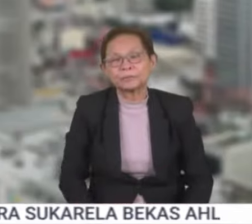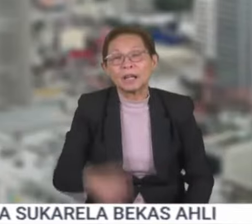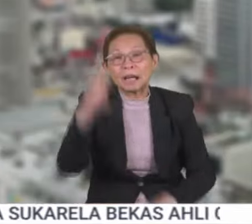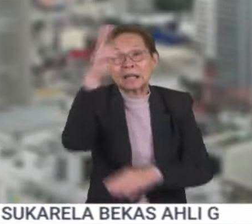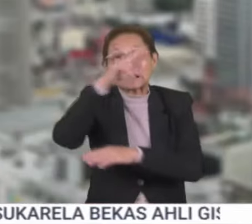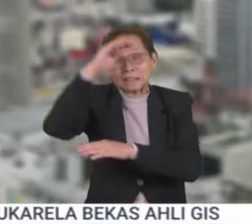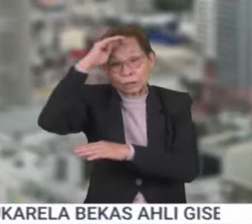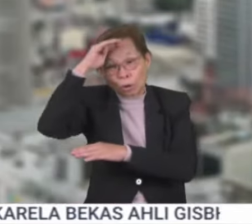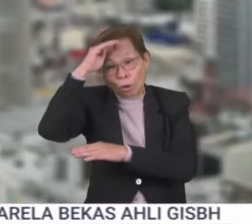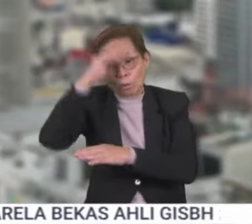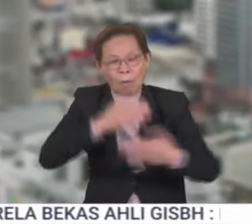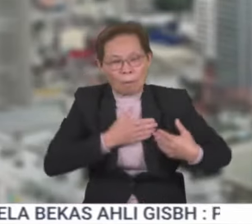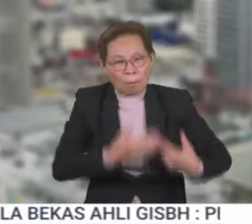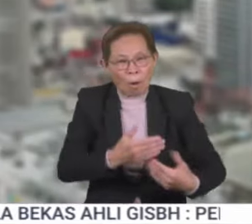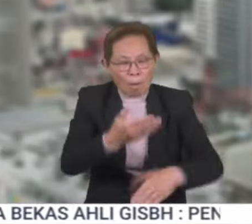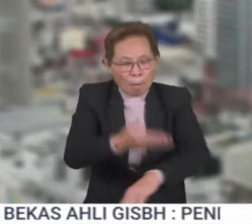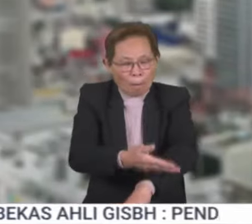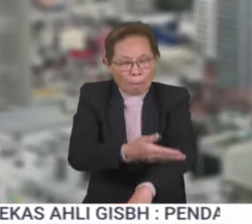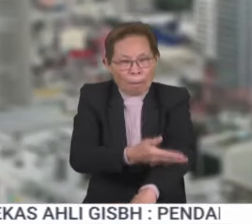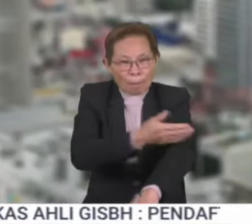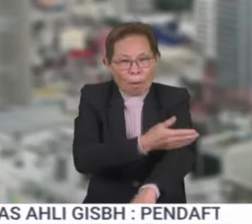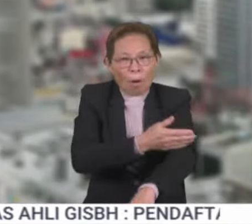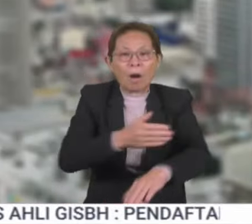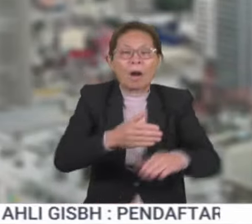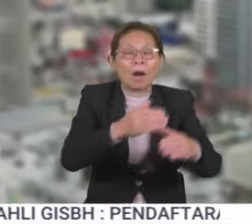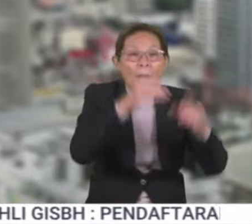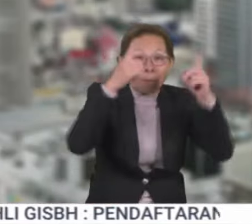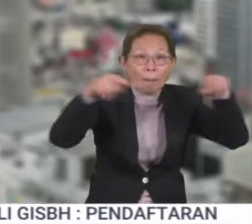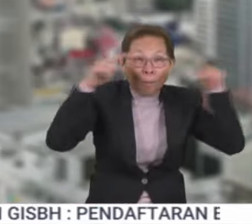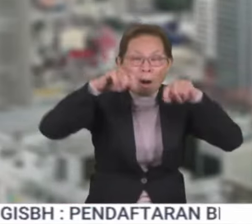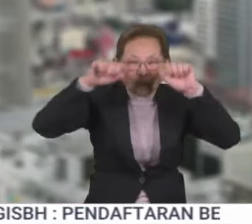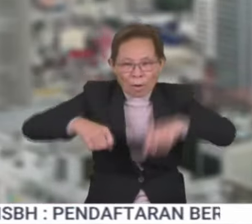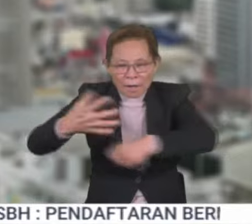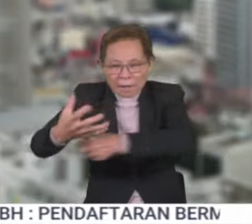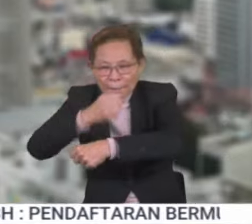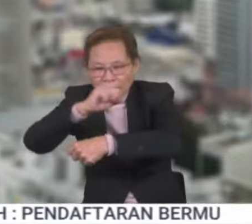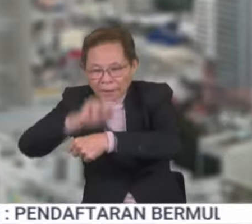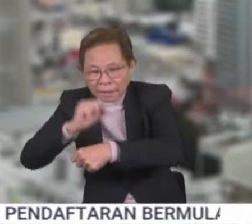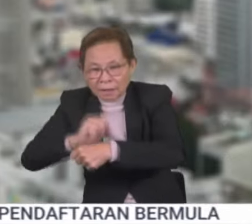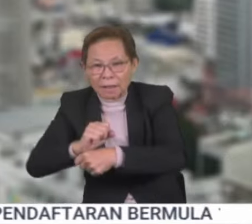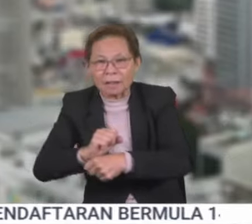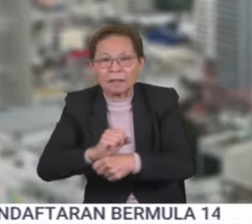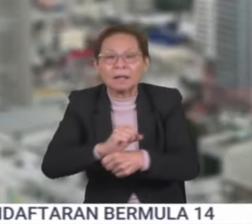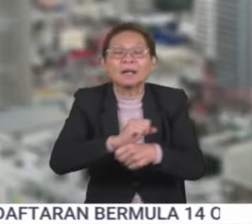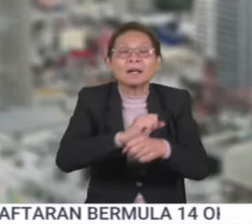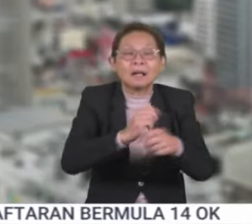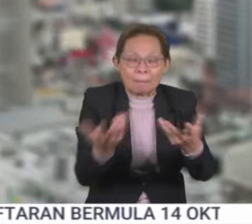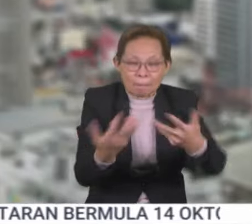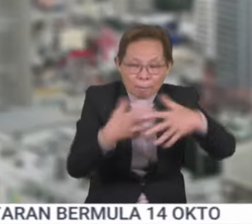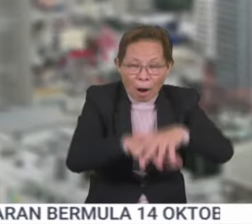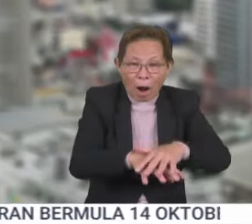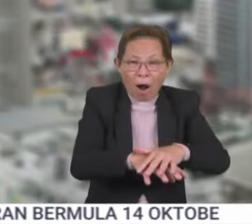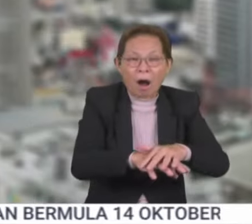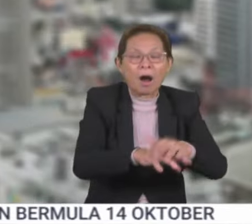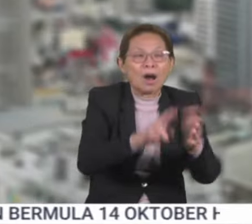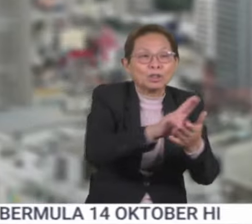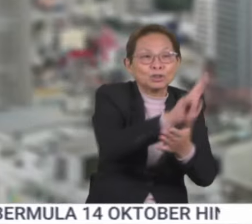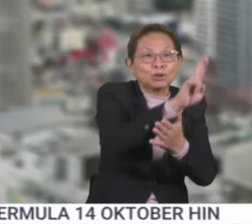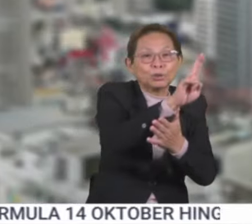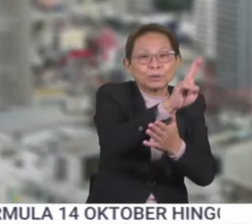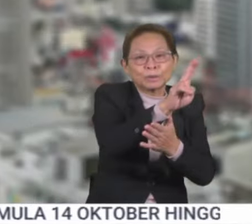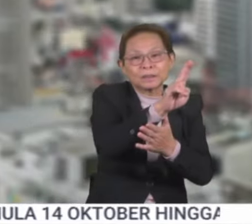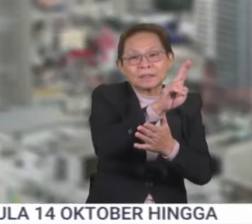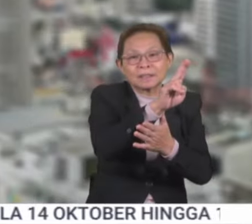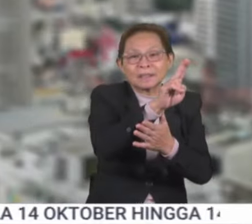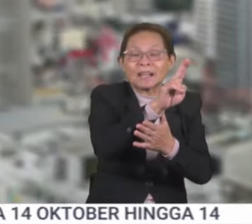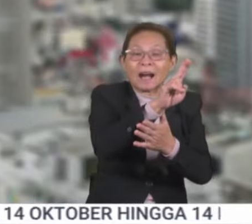kerajaan Johor komited meningkatkan kebolehparan graduan anak tempatan menerusi jalinan senergi dua Hala bersama Universiti antarabangsa